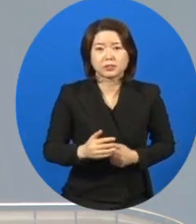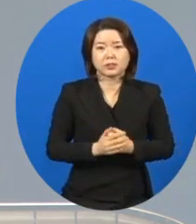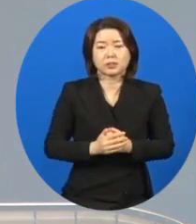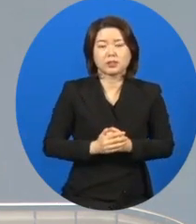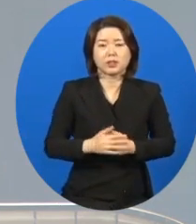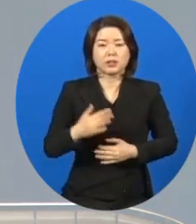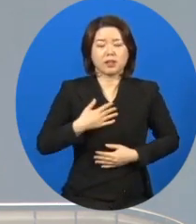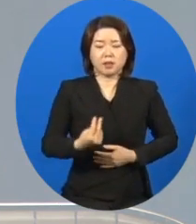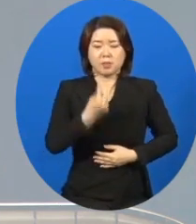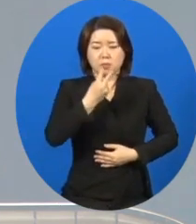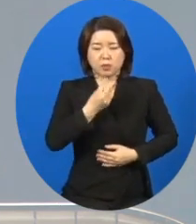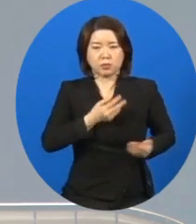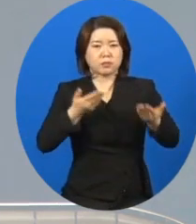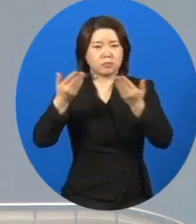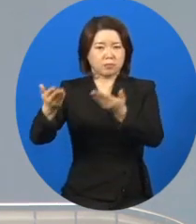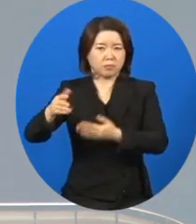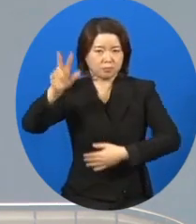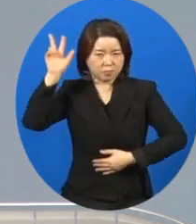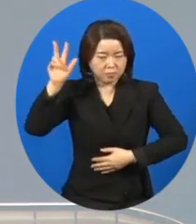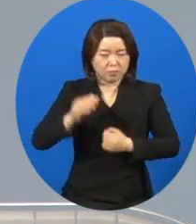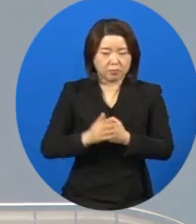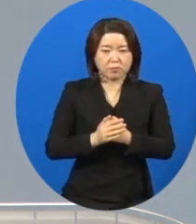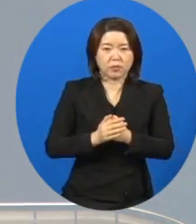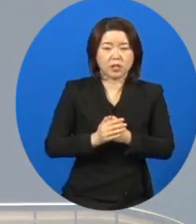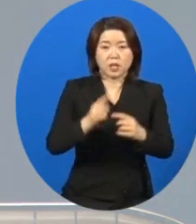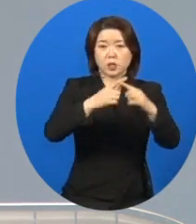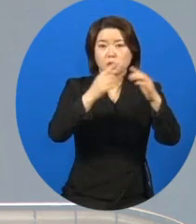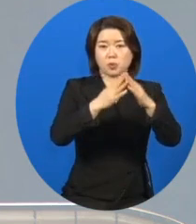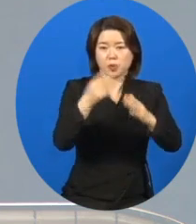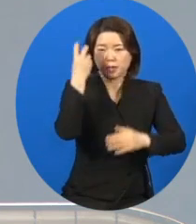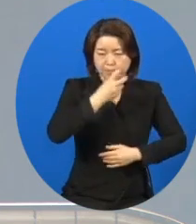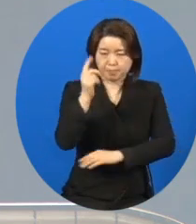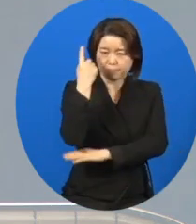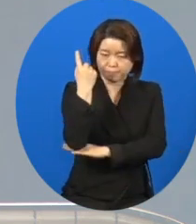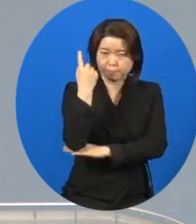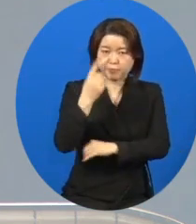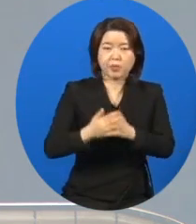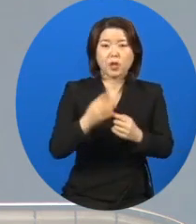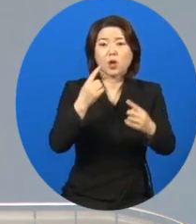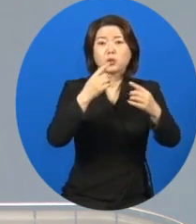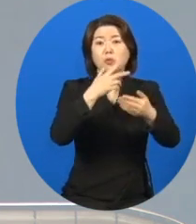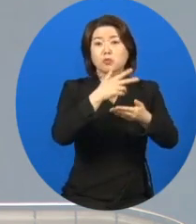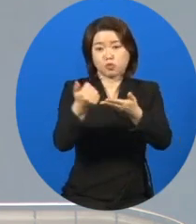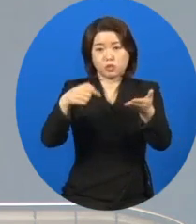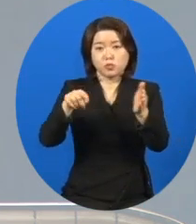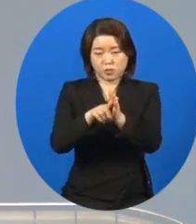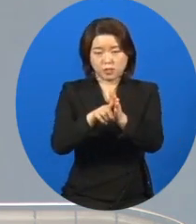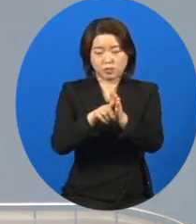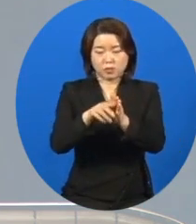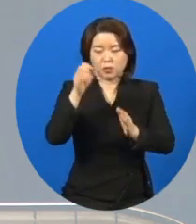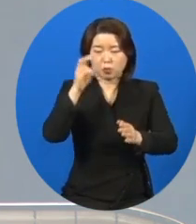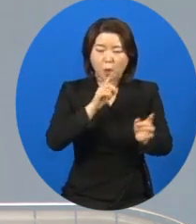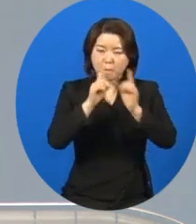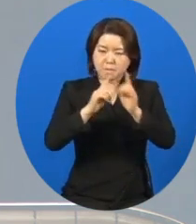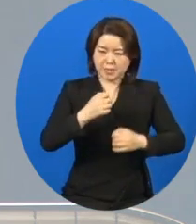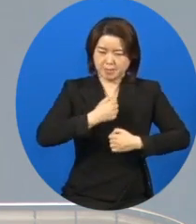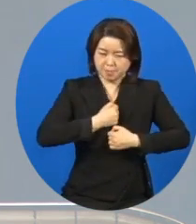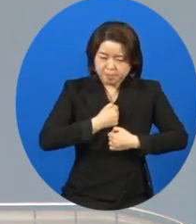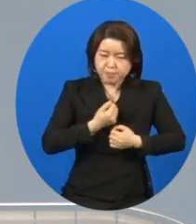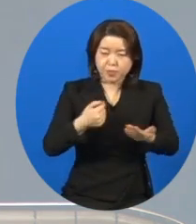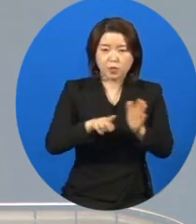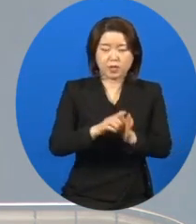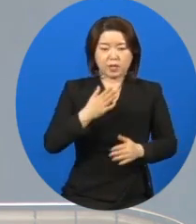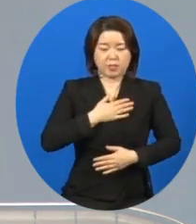목숨을 내놓아야 될 때 교회를 지키고 주님을 위해서 말씀을 지키려고 자기